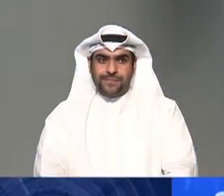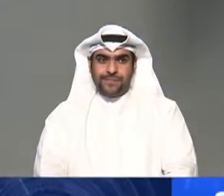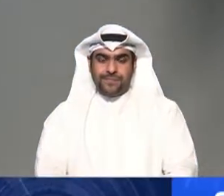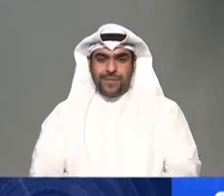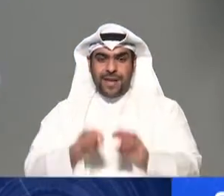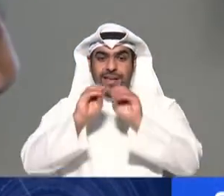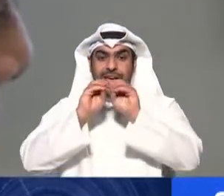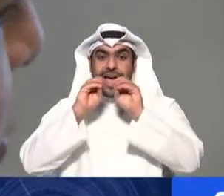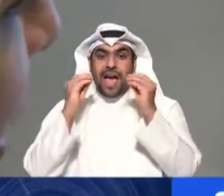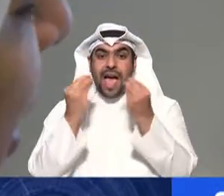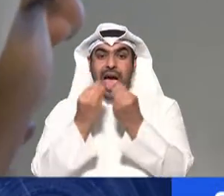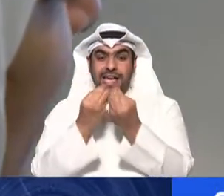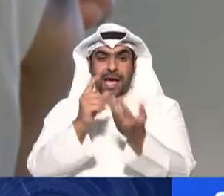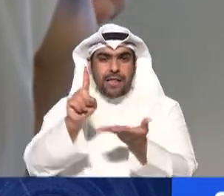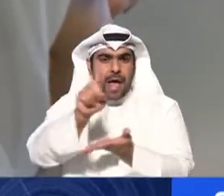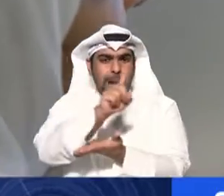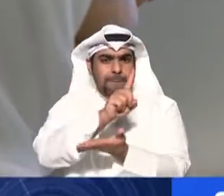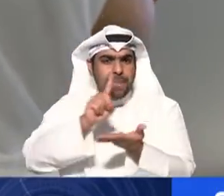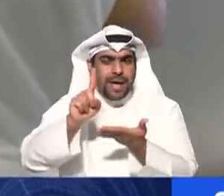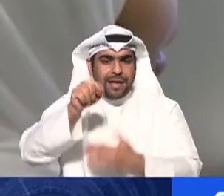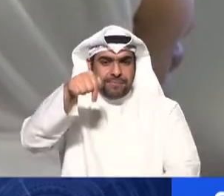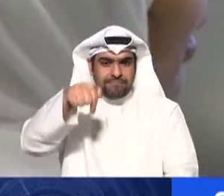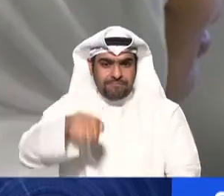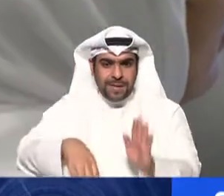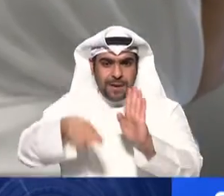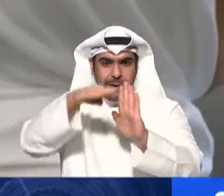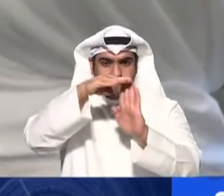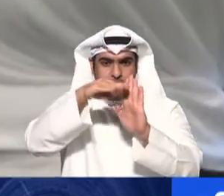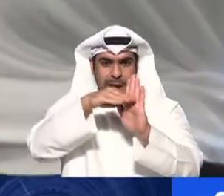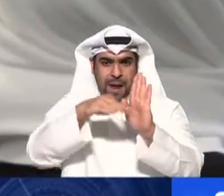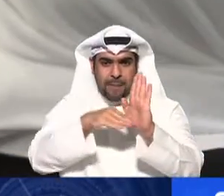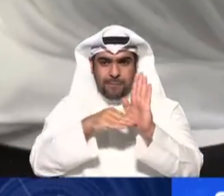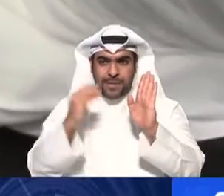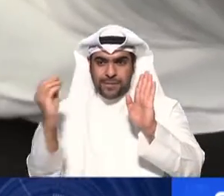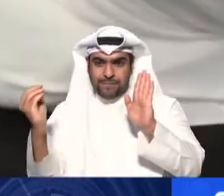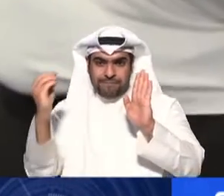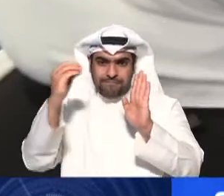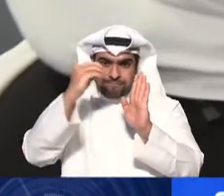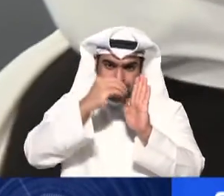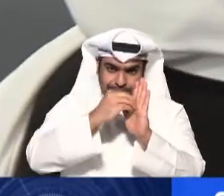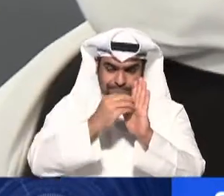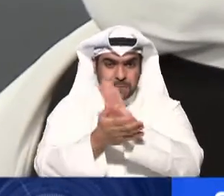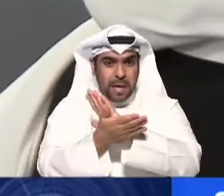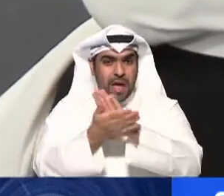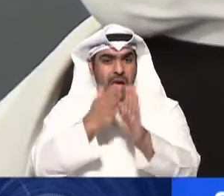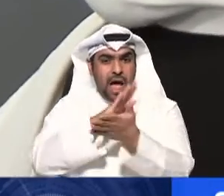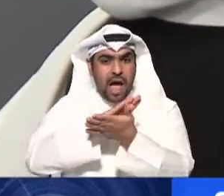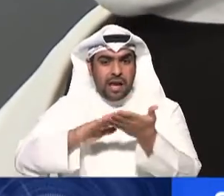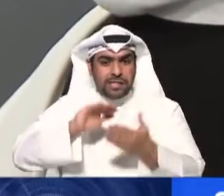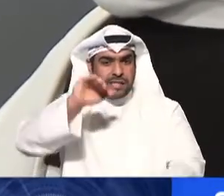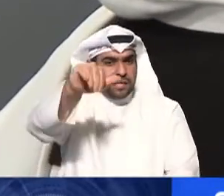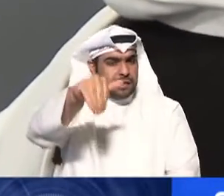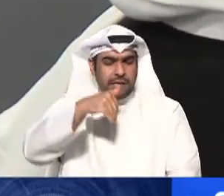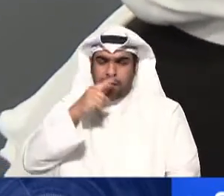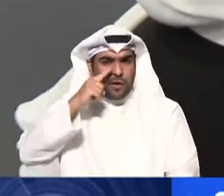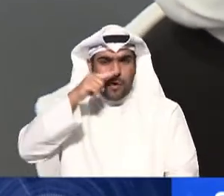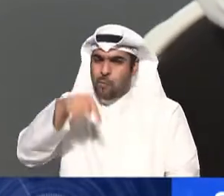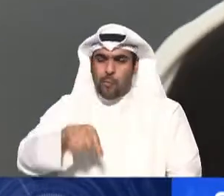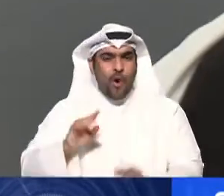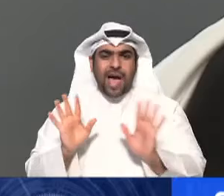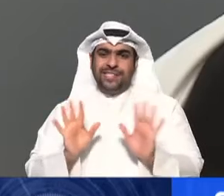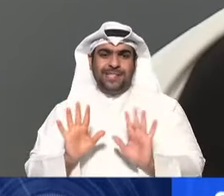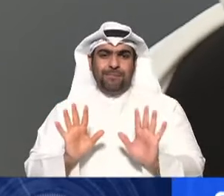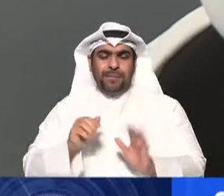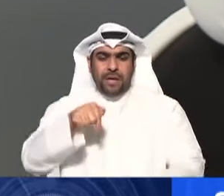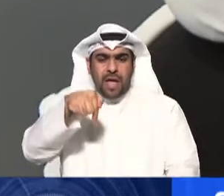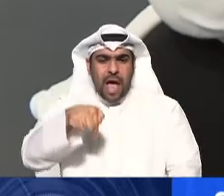أصبحنا نسمع في الآونة الأخيرة مع أزمة كوفيد-19 بالعالم الرقمي. هذا ما سعت إليه الهيئة العامة للبيئة